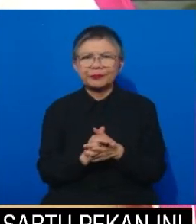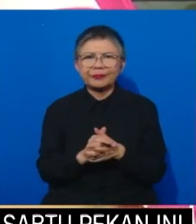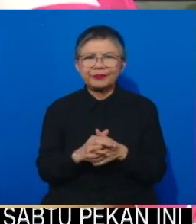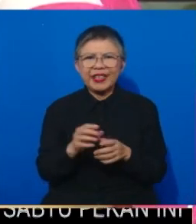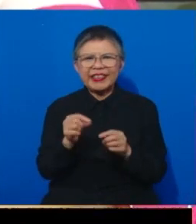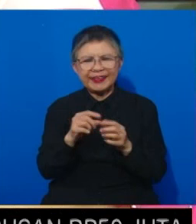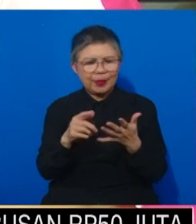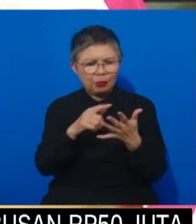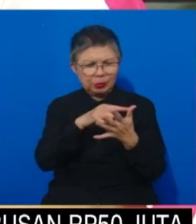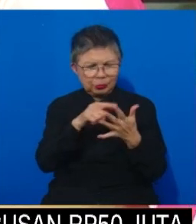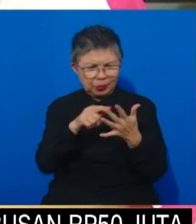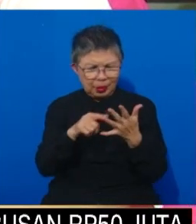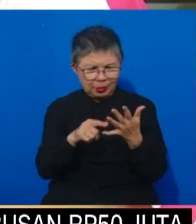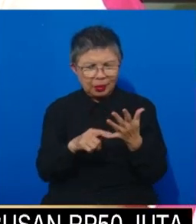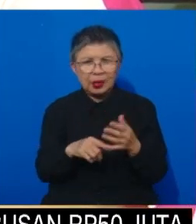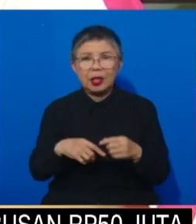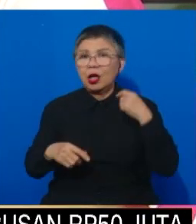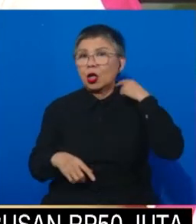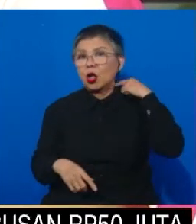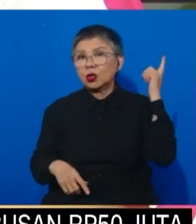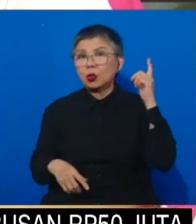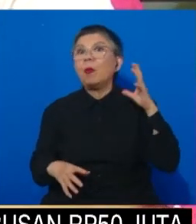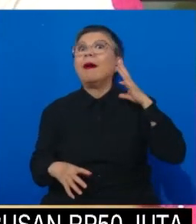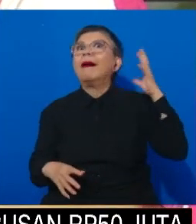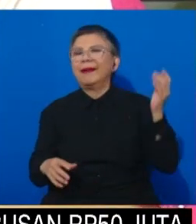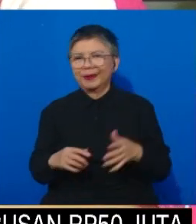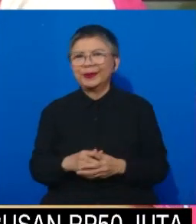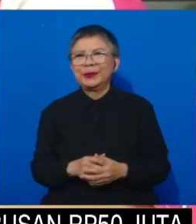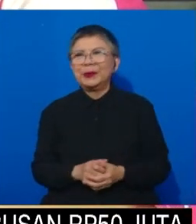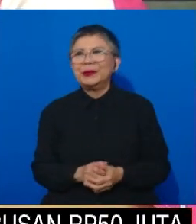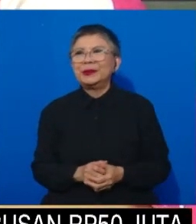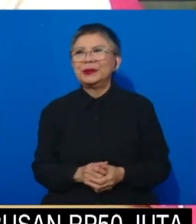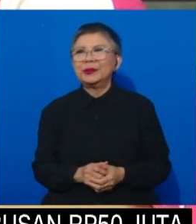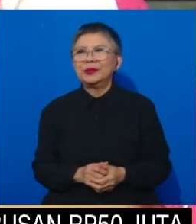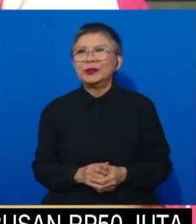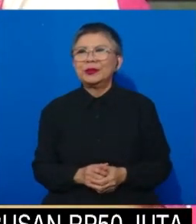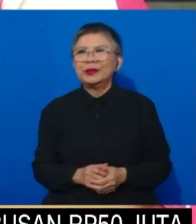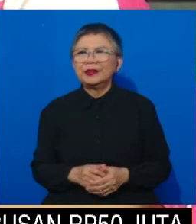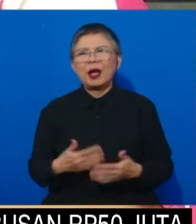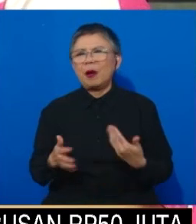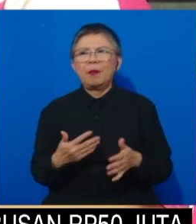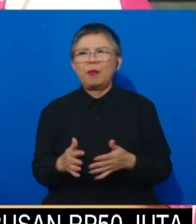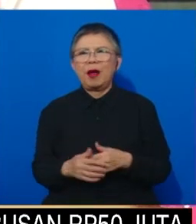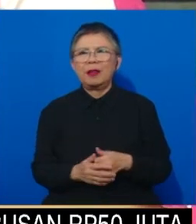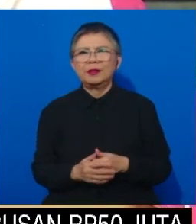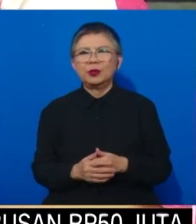cengkeh. Kolesternya itu saya kebanyakan kan bening, enggak kental, jadi orang